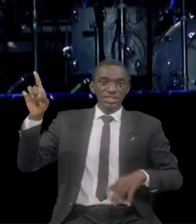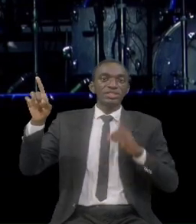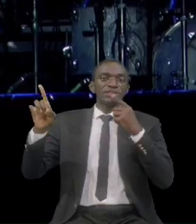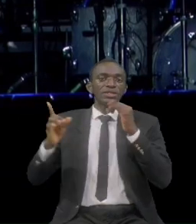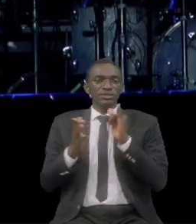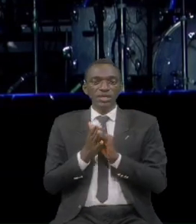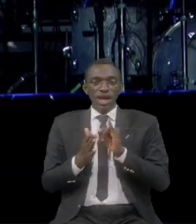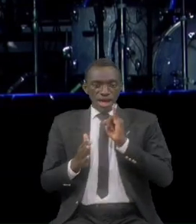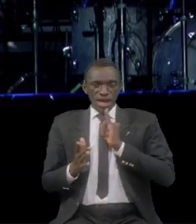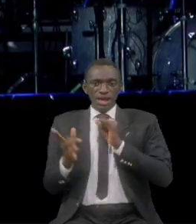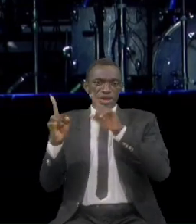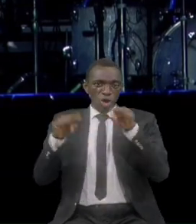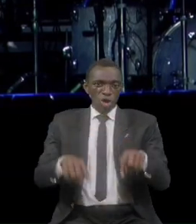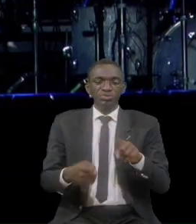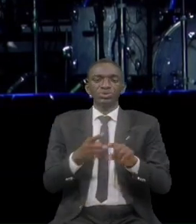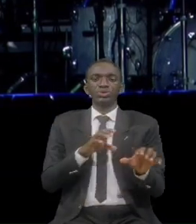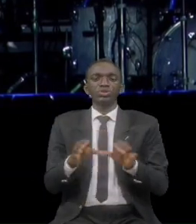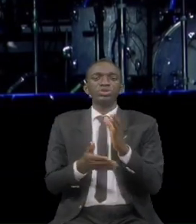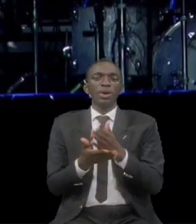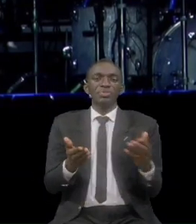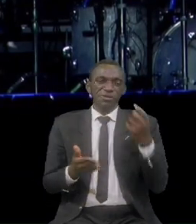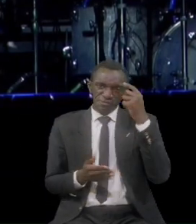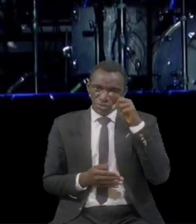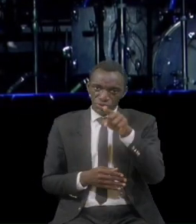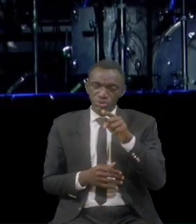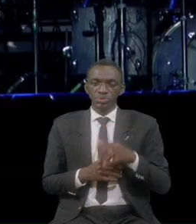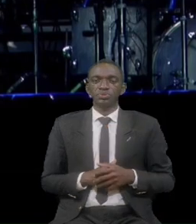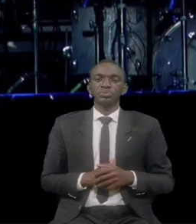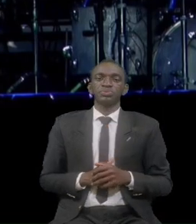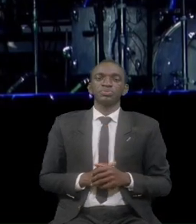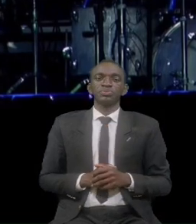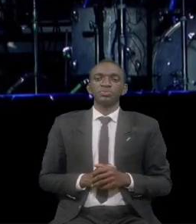for you. Ingon ni Jesus, muadto ko kay ako kang